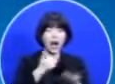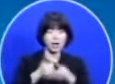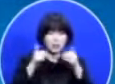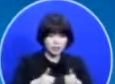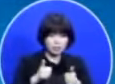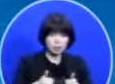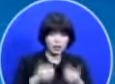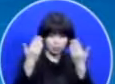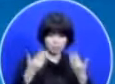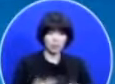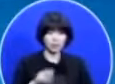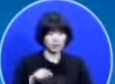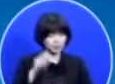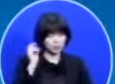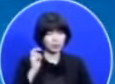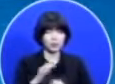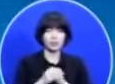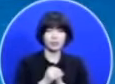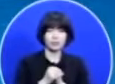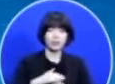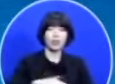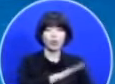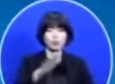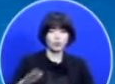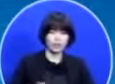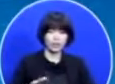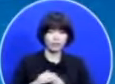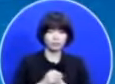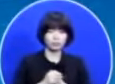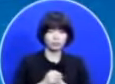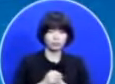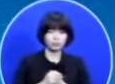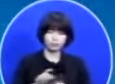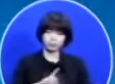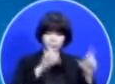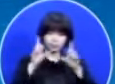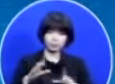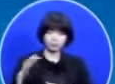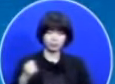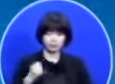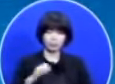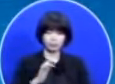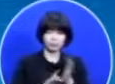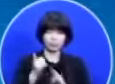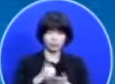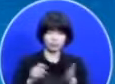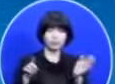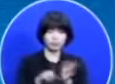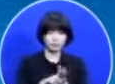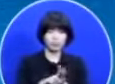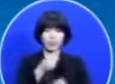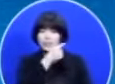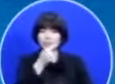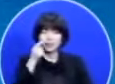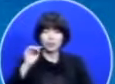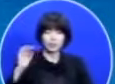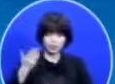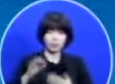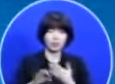받을 것입니다 우리가 삶으로 예수님을 믿는 것을 증거 하여야 한다면